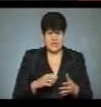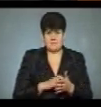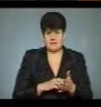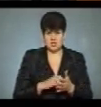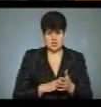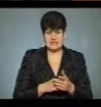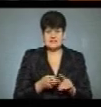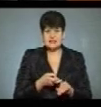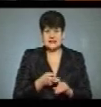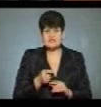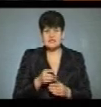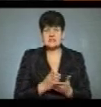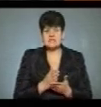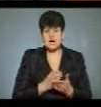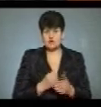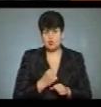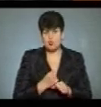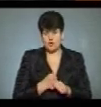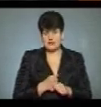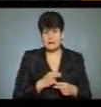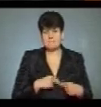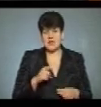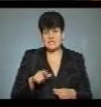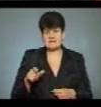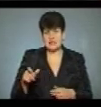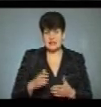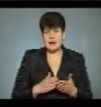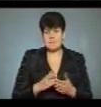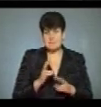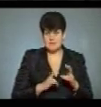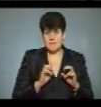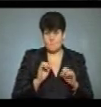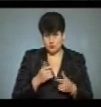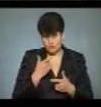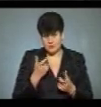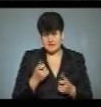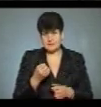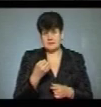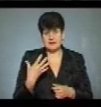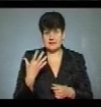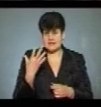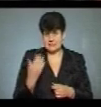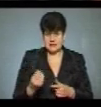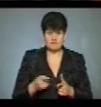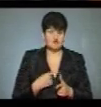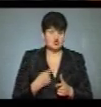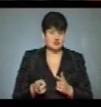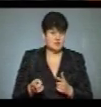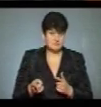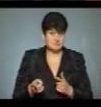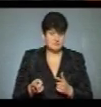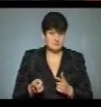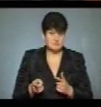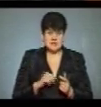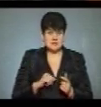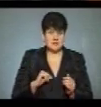в залежності від стажу роботи працівника на підприємстві, може, попередивши його за 15 днів, чи, як коли